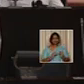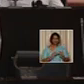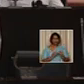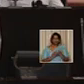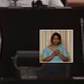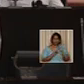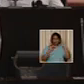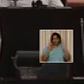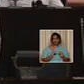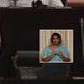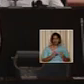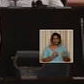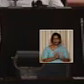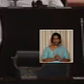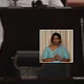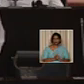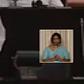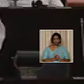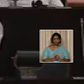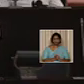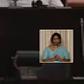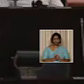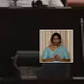सीएल तेंगल अडुकर नो